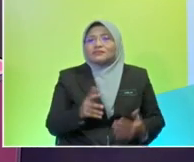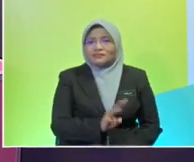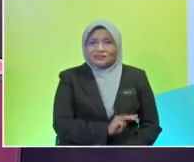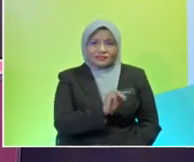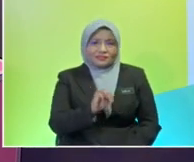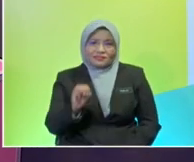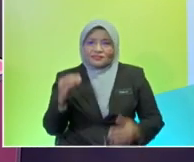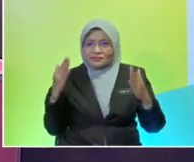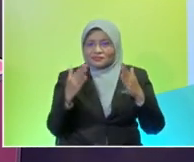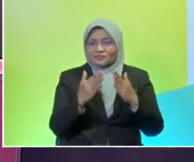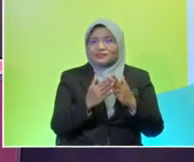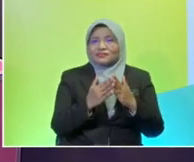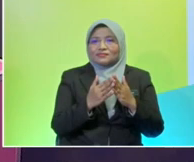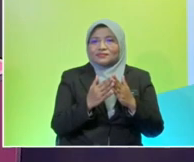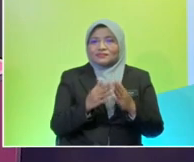semua